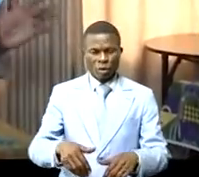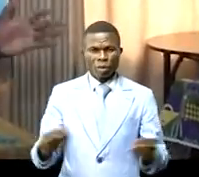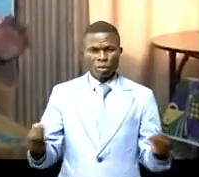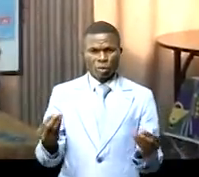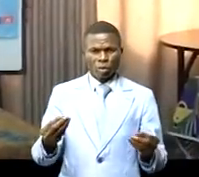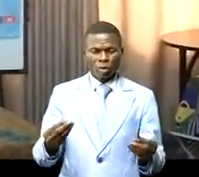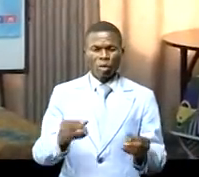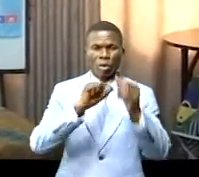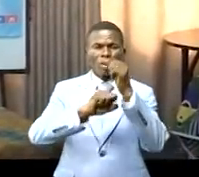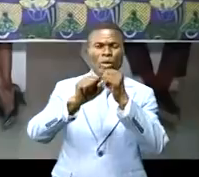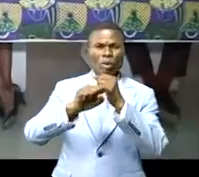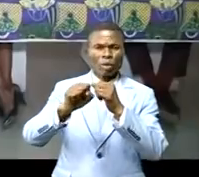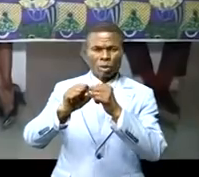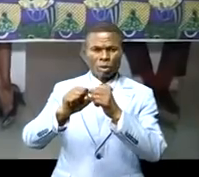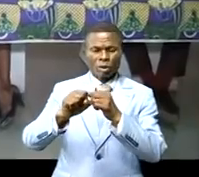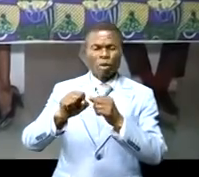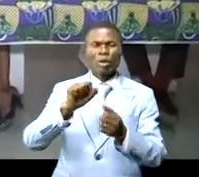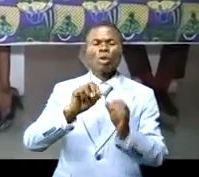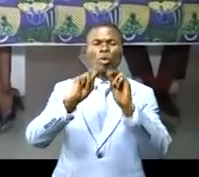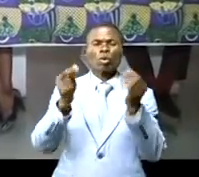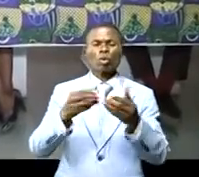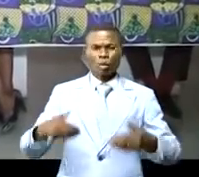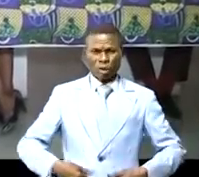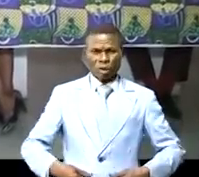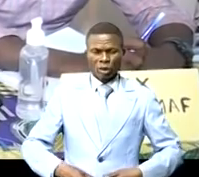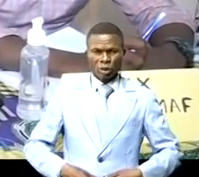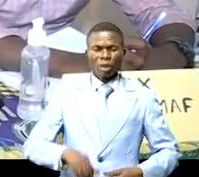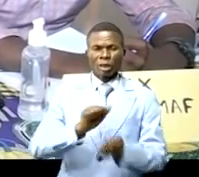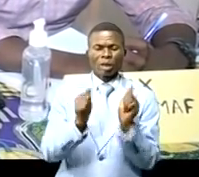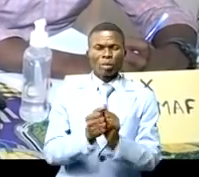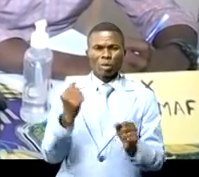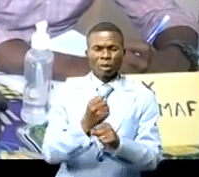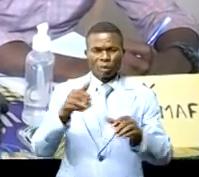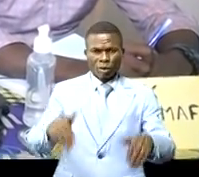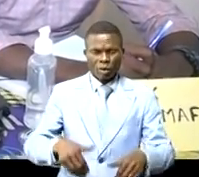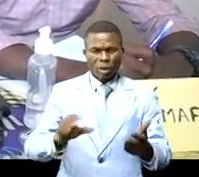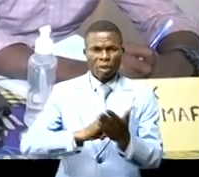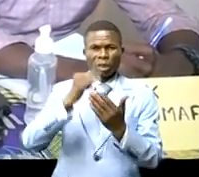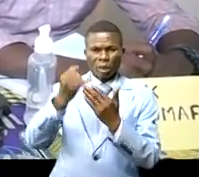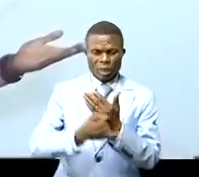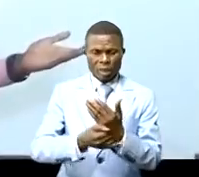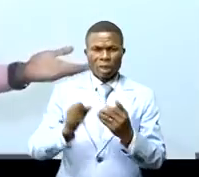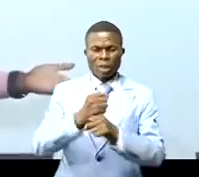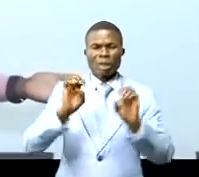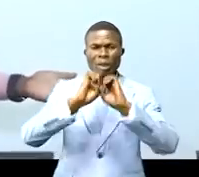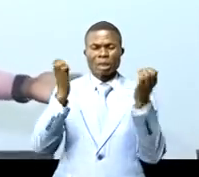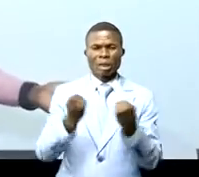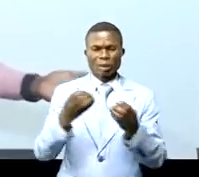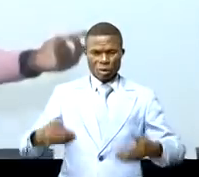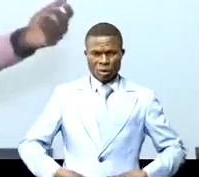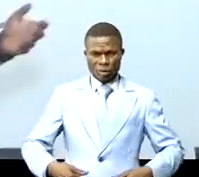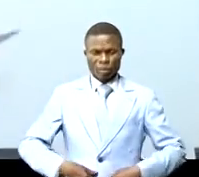de promouvoir les activités des jeunes dans le secteur de l'agriculture, le projet d'entrepreneuriat des jeunes